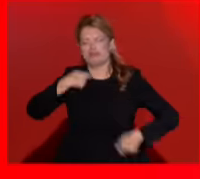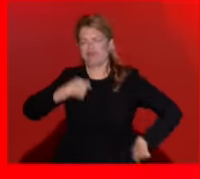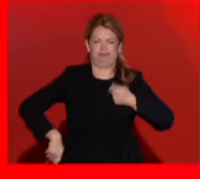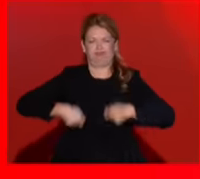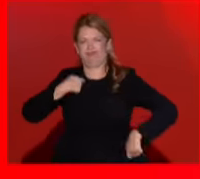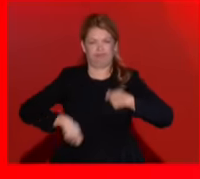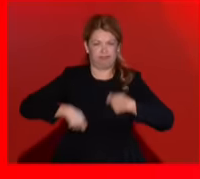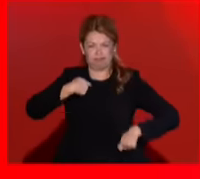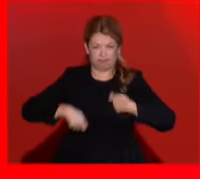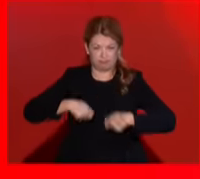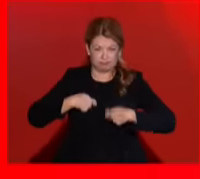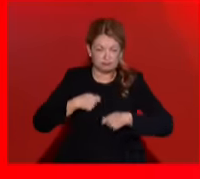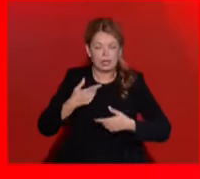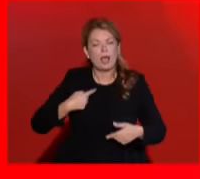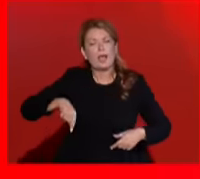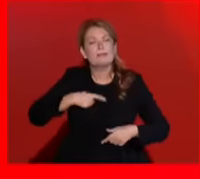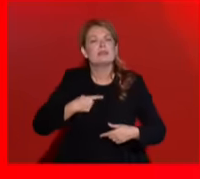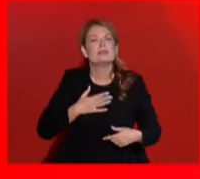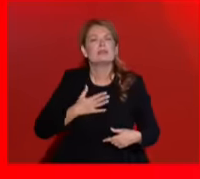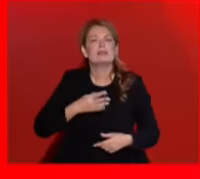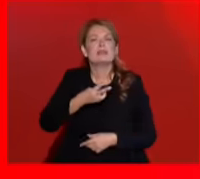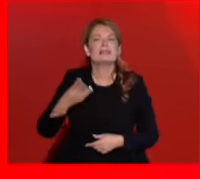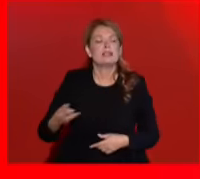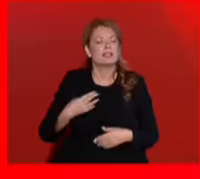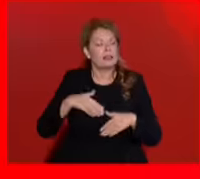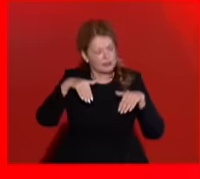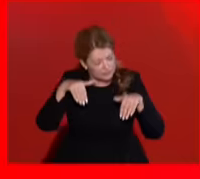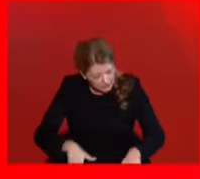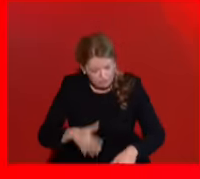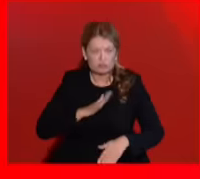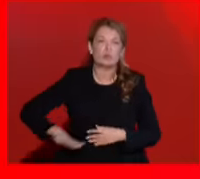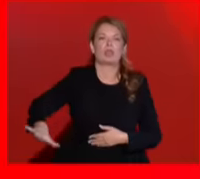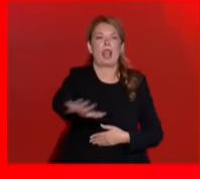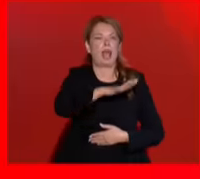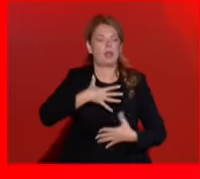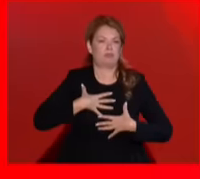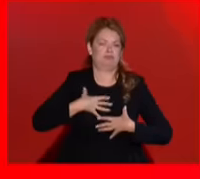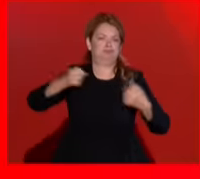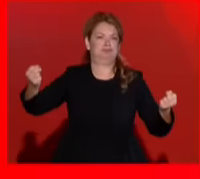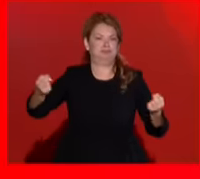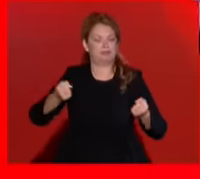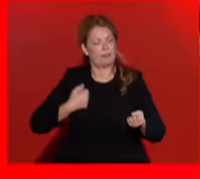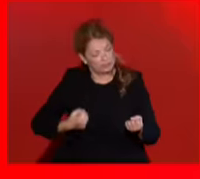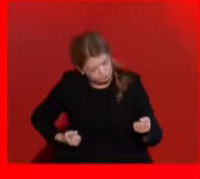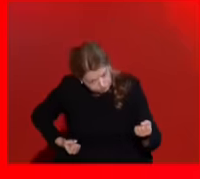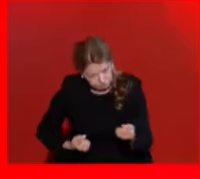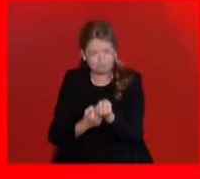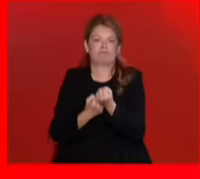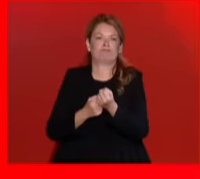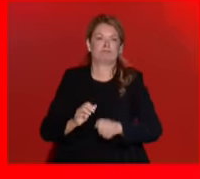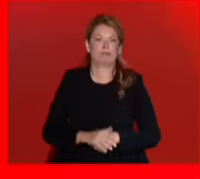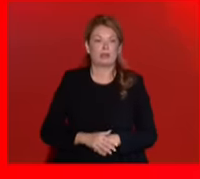μόνο κόμμα που σεβάστηκε τη λαϊκή οργή. Δεν κινήθηκε απέναντι στη λαϊκή οργή